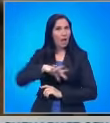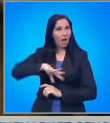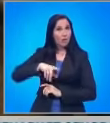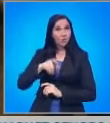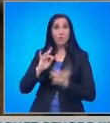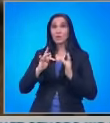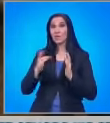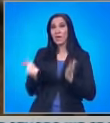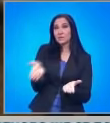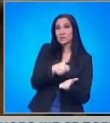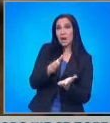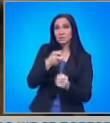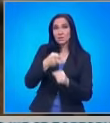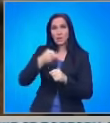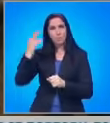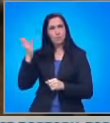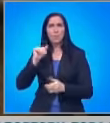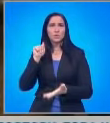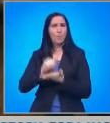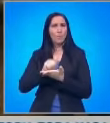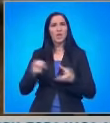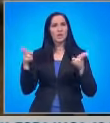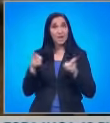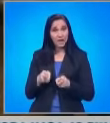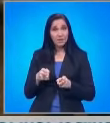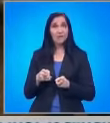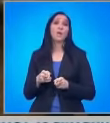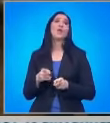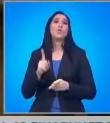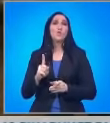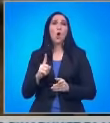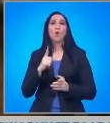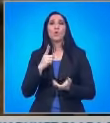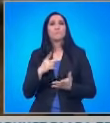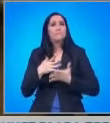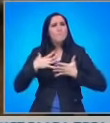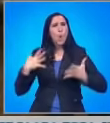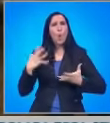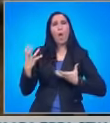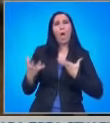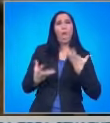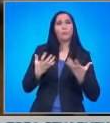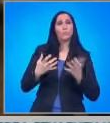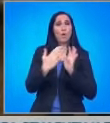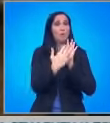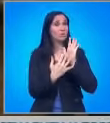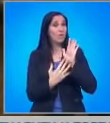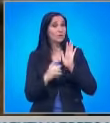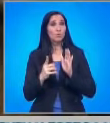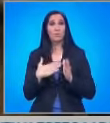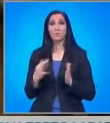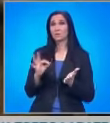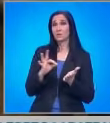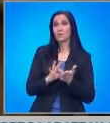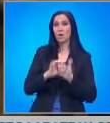страниците на болниците. След това се публикуват кратки, но за сметка на това изключително емоционални текстове, които имат за